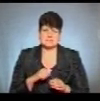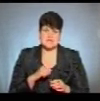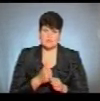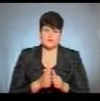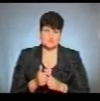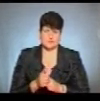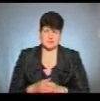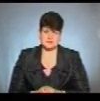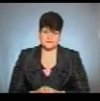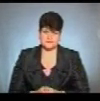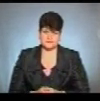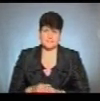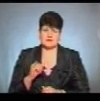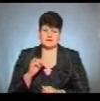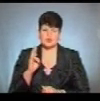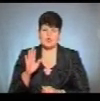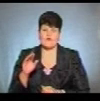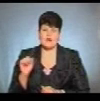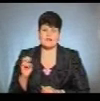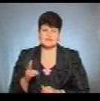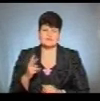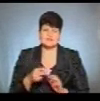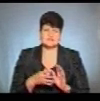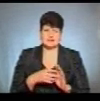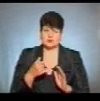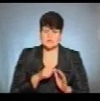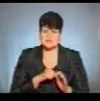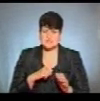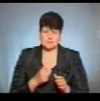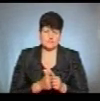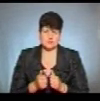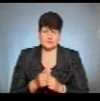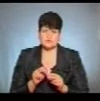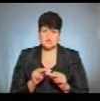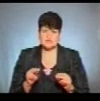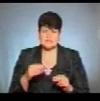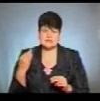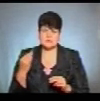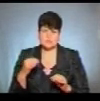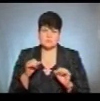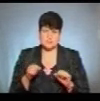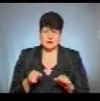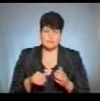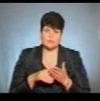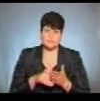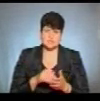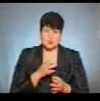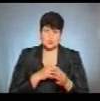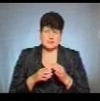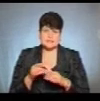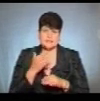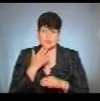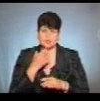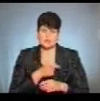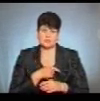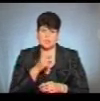працює. Іван Ковалик, 29 років, безпартійний, самовисуванець, учитель історії та права, помічник-консультант народного депутата